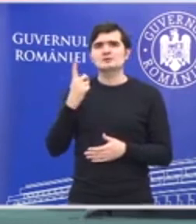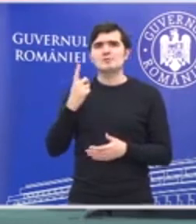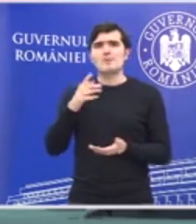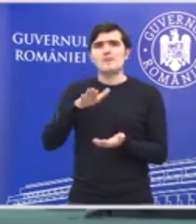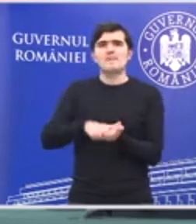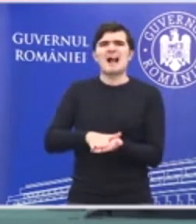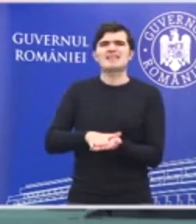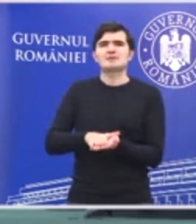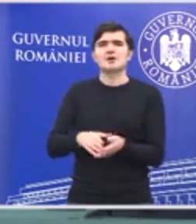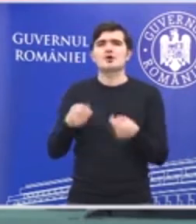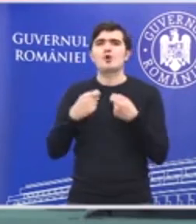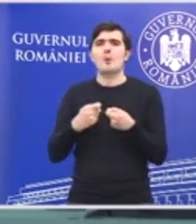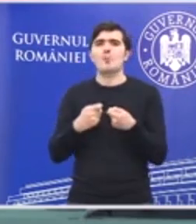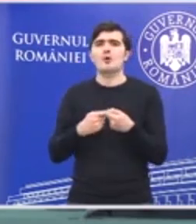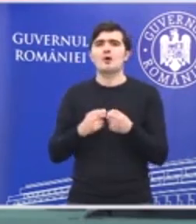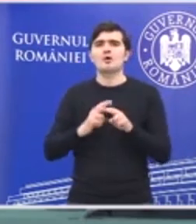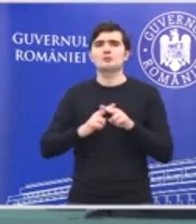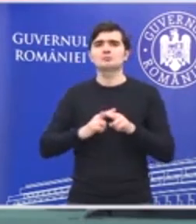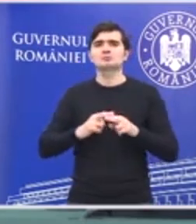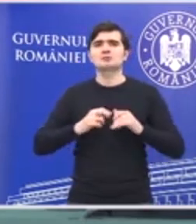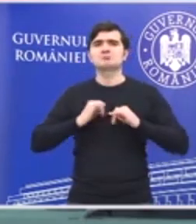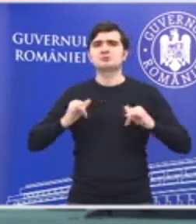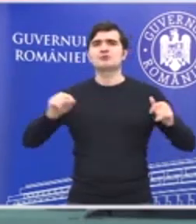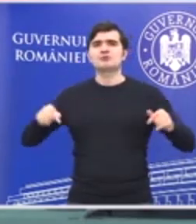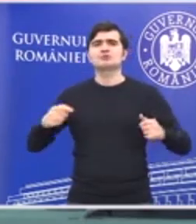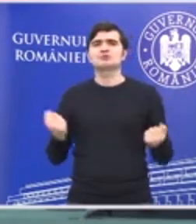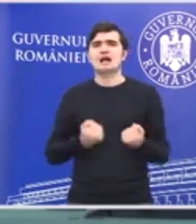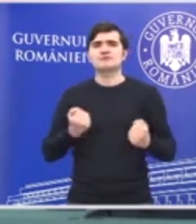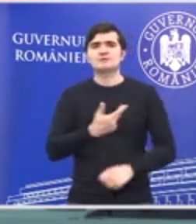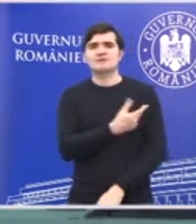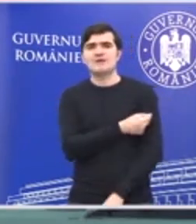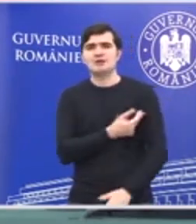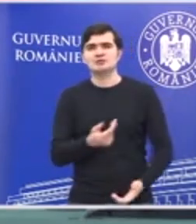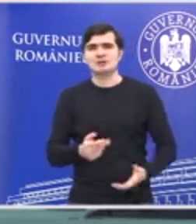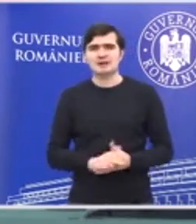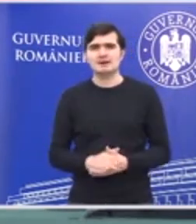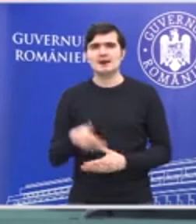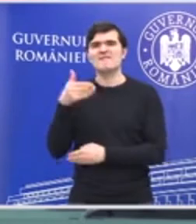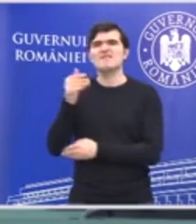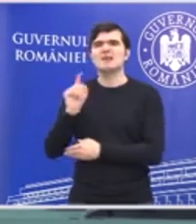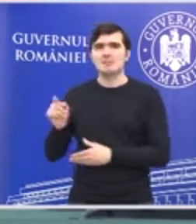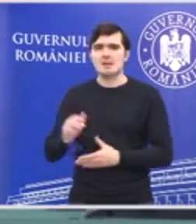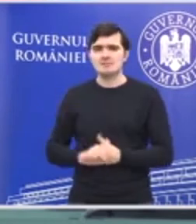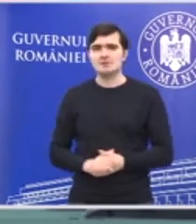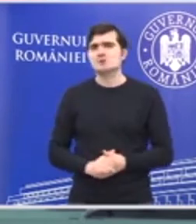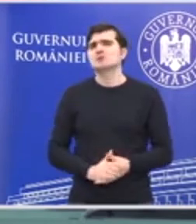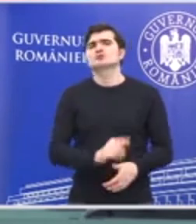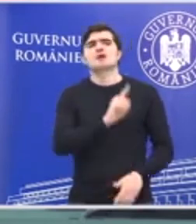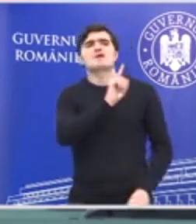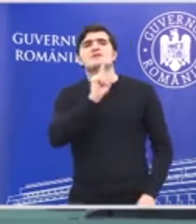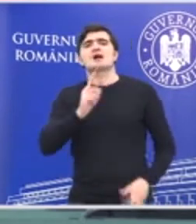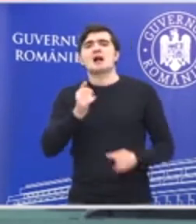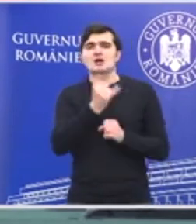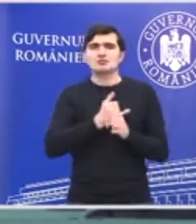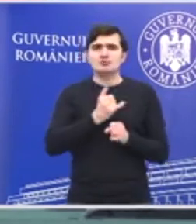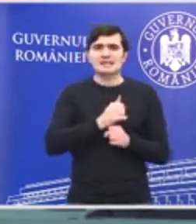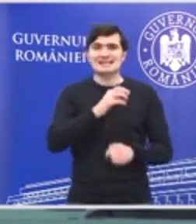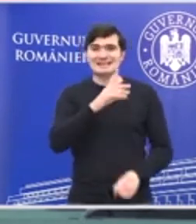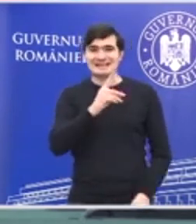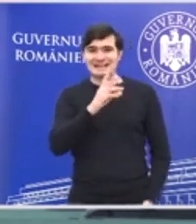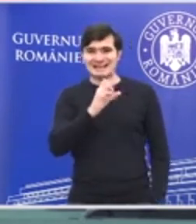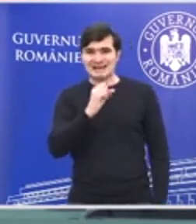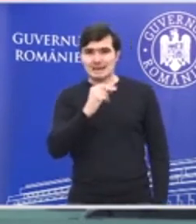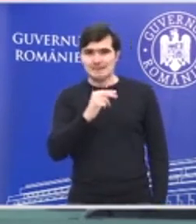se pot desfășura aceste activități de vaccinare. La nivelul fiecărui județ, Direcția de Sănătate Publică,